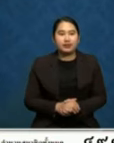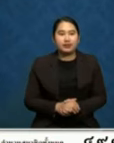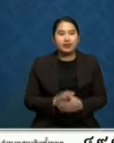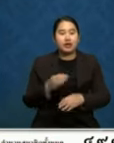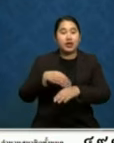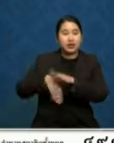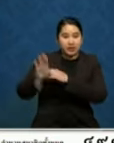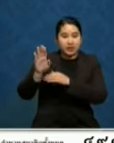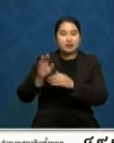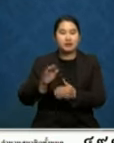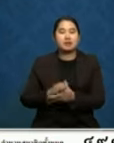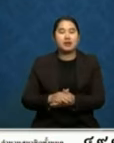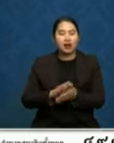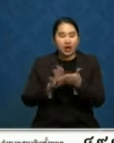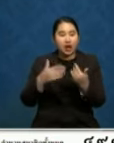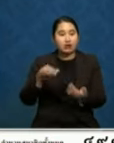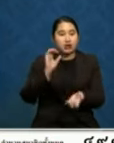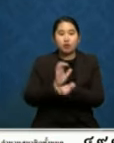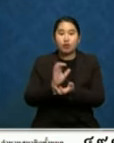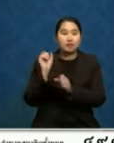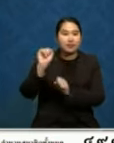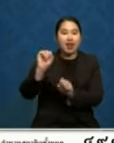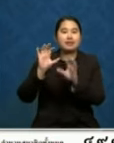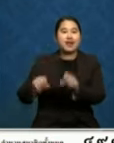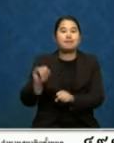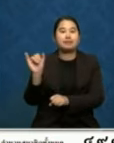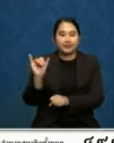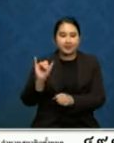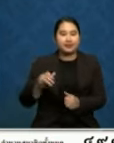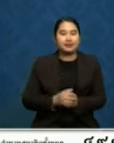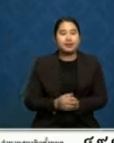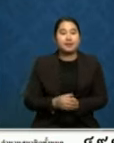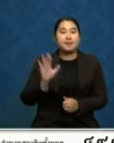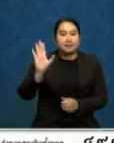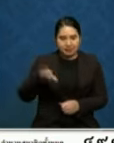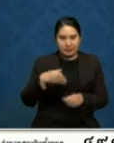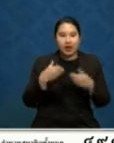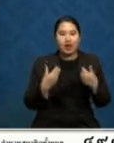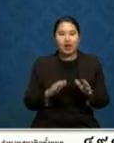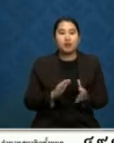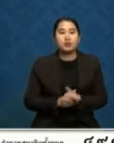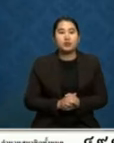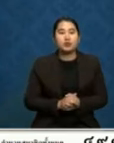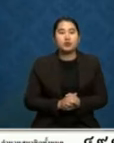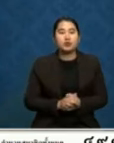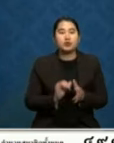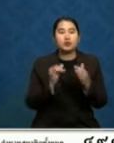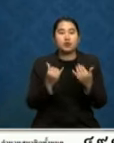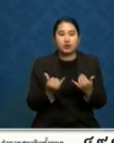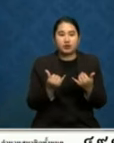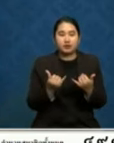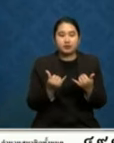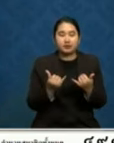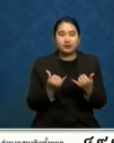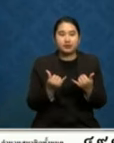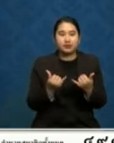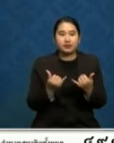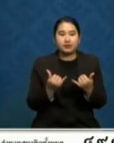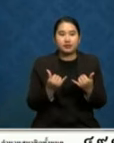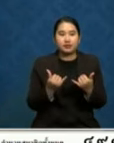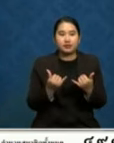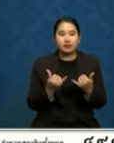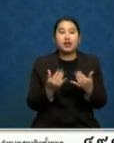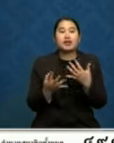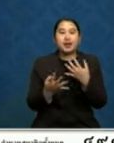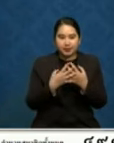ก่อนที่ตำรวจจะออกหมายจับนะครับก็กลับมาแล้วขณะนี้ก็ติดอยู่ใน